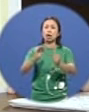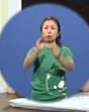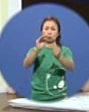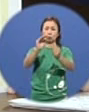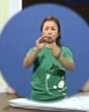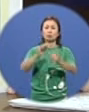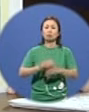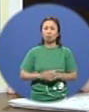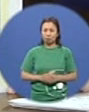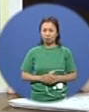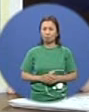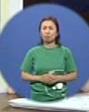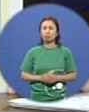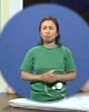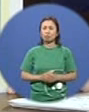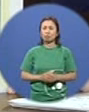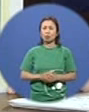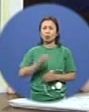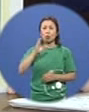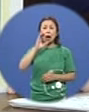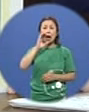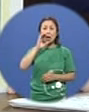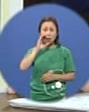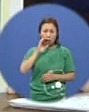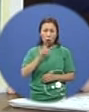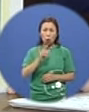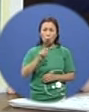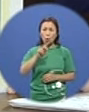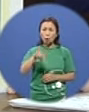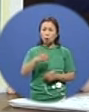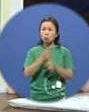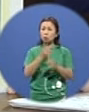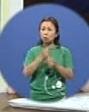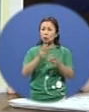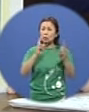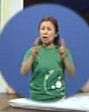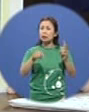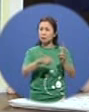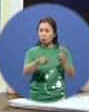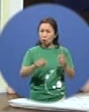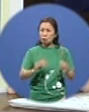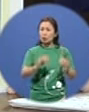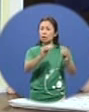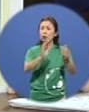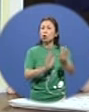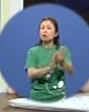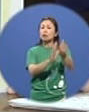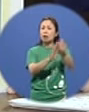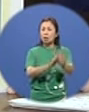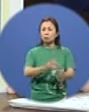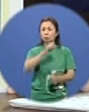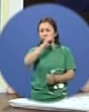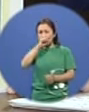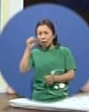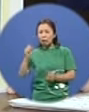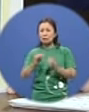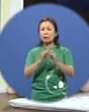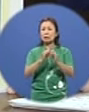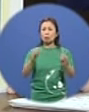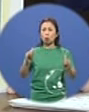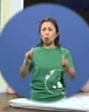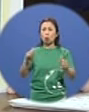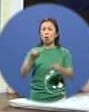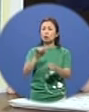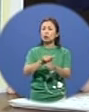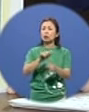ないはいね県内の物づくり企業の成長を支える優秀な人材を育成していかないいかえあの育てるってことです